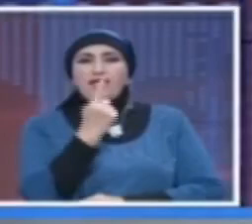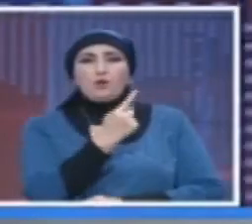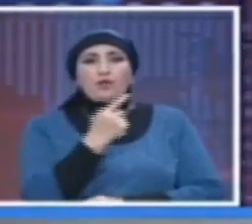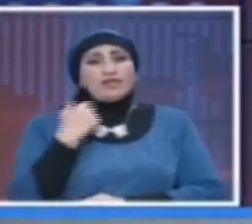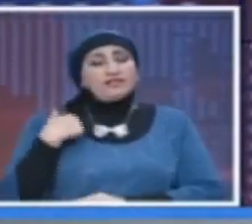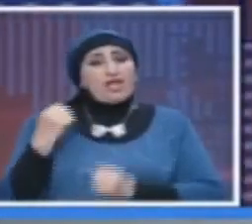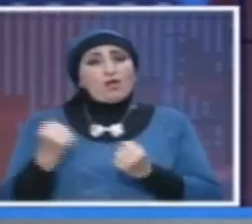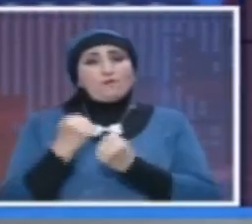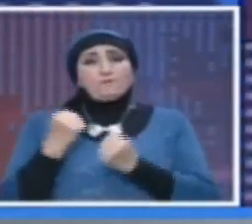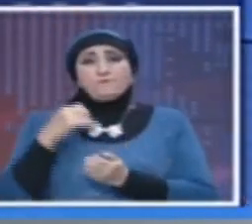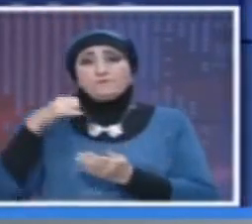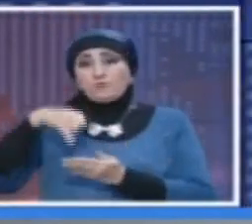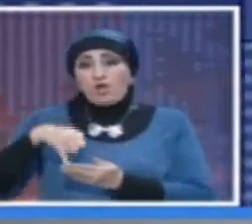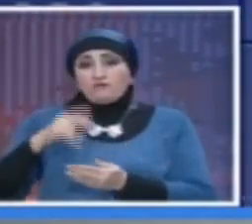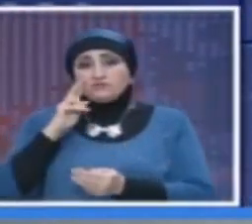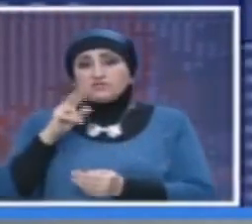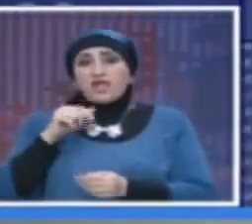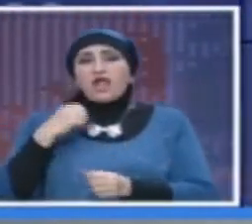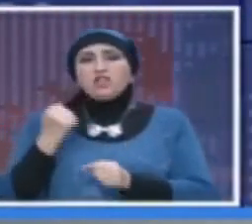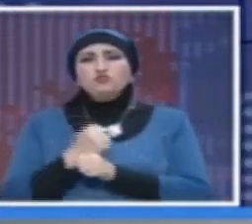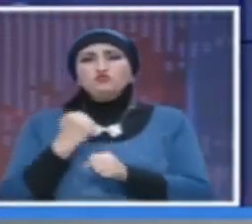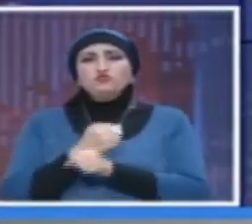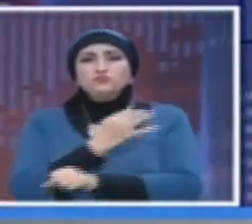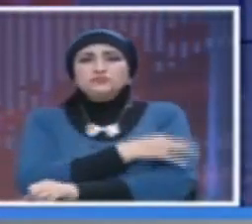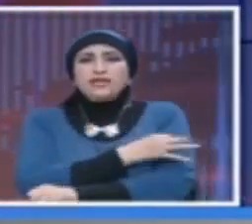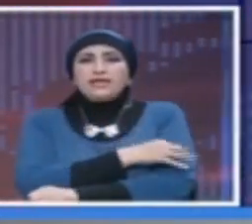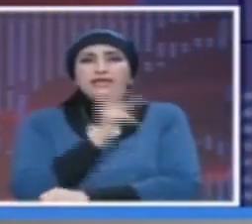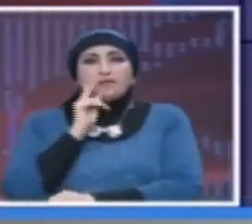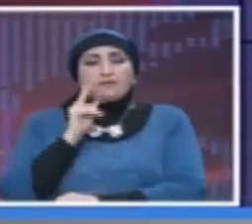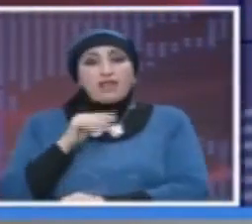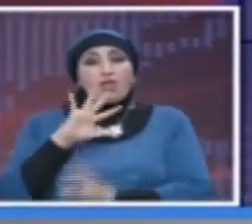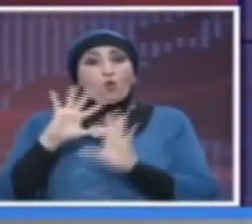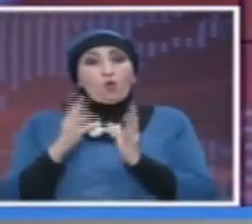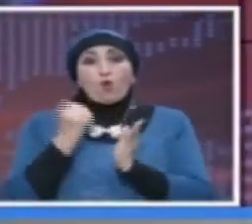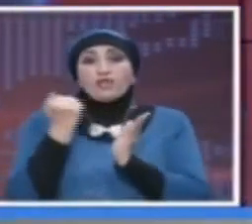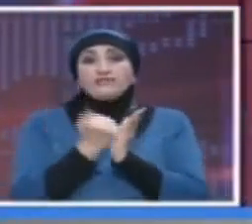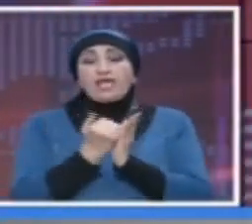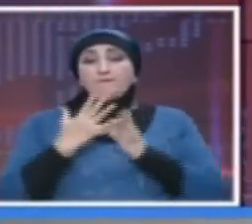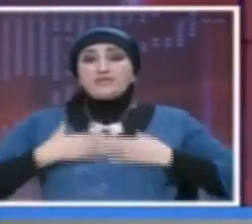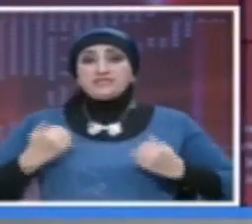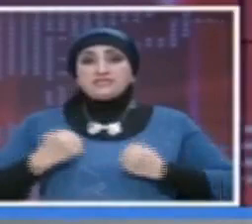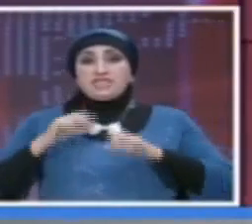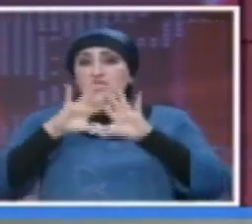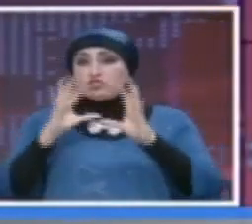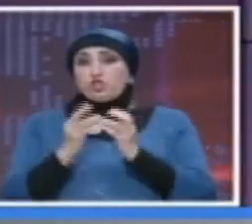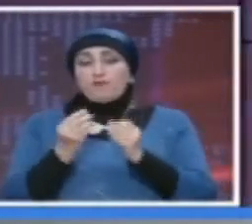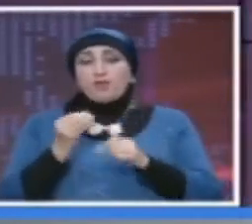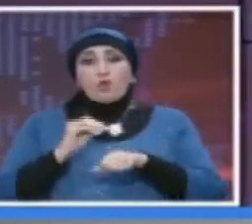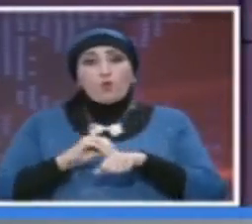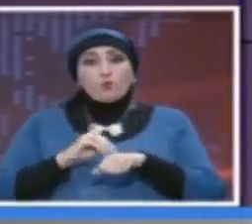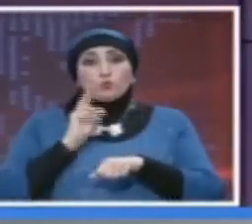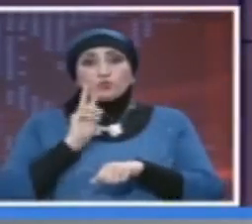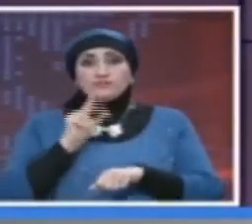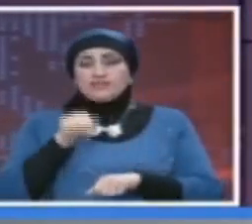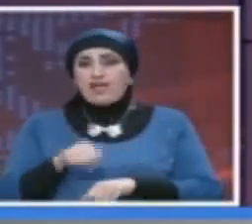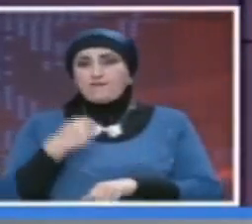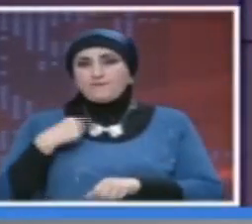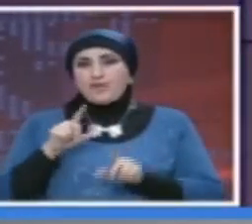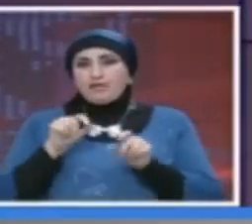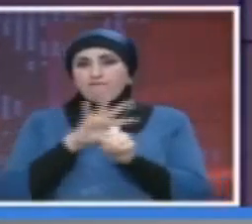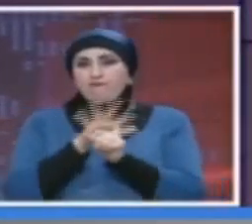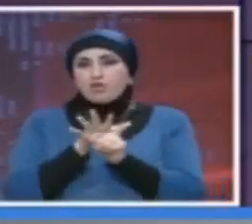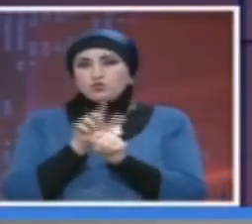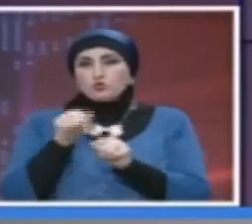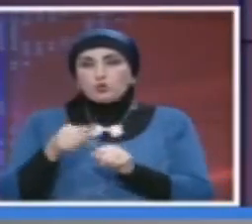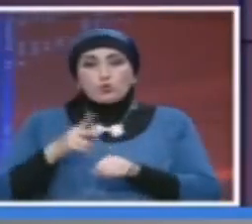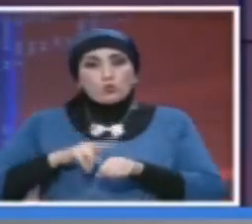جولتها لمتابعة استعدادات المحافظة للتشغيل التجريبي لمنظومة التأمين الصحي الشامل، وكذلك متابعة